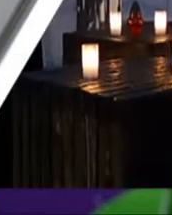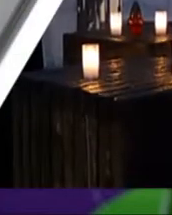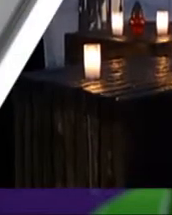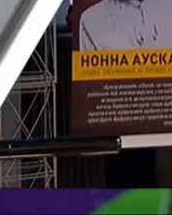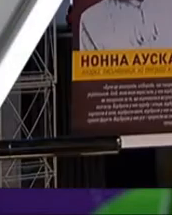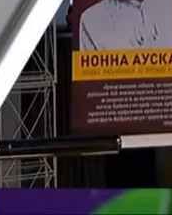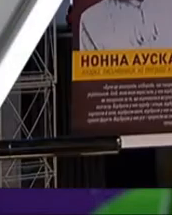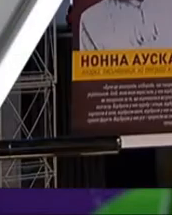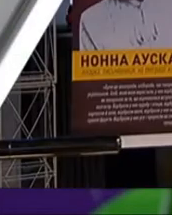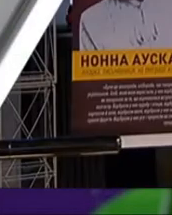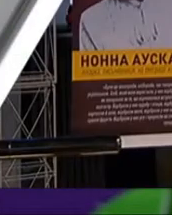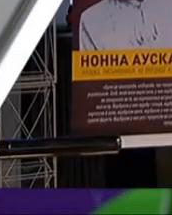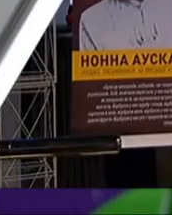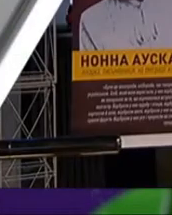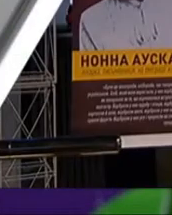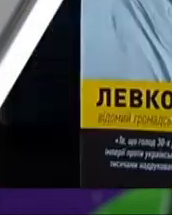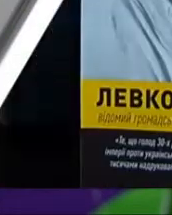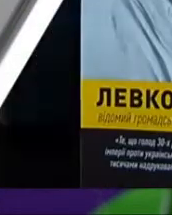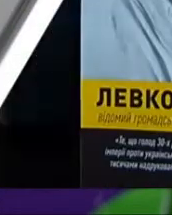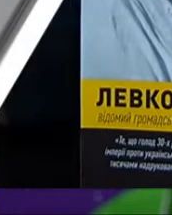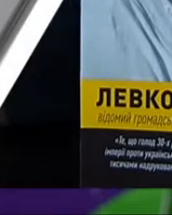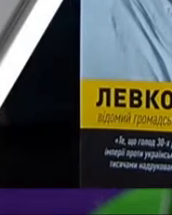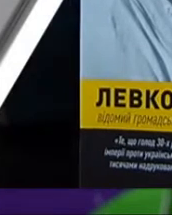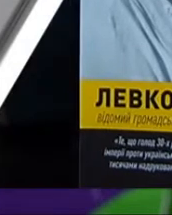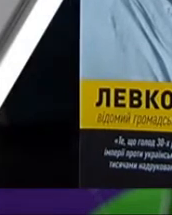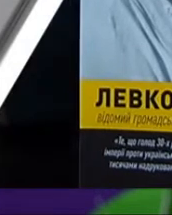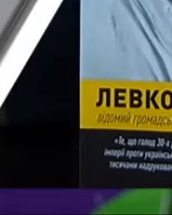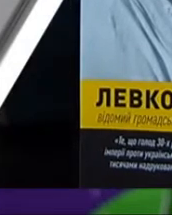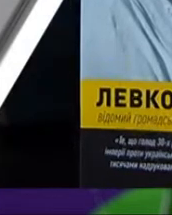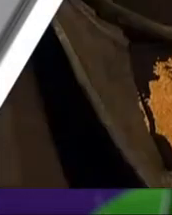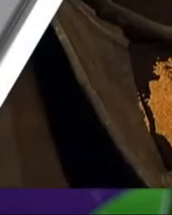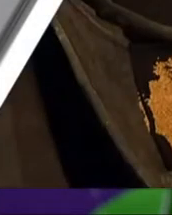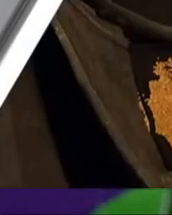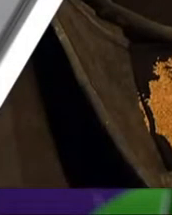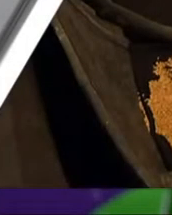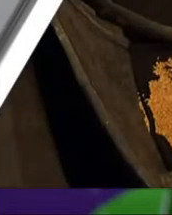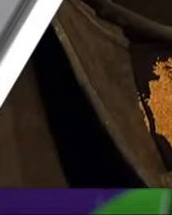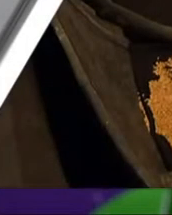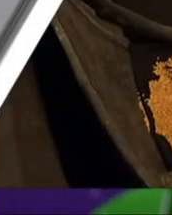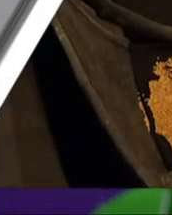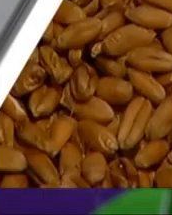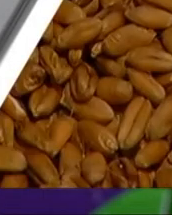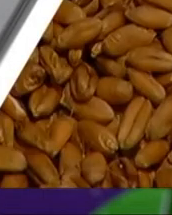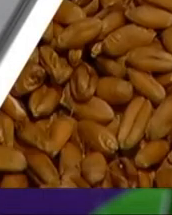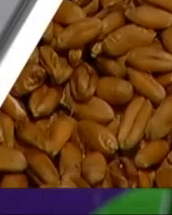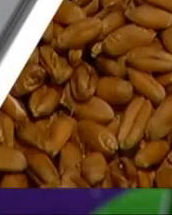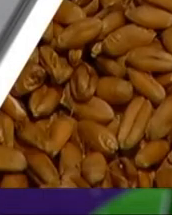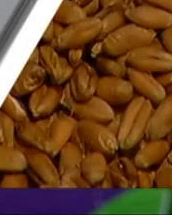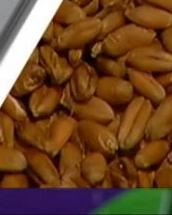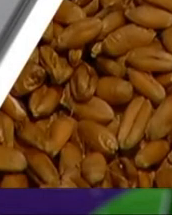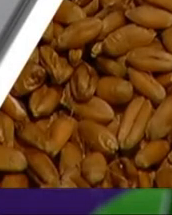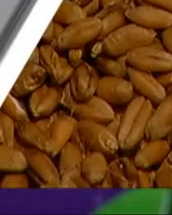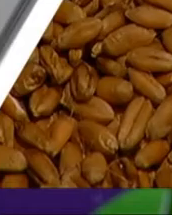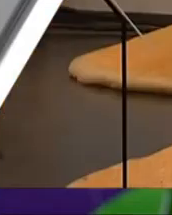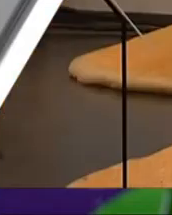Катерина Білокур, Євгенія Мирошниченко, Левко Лук'яненко. Їх не зламав страшний 33-й. У Києві відкрилася виставка